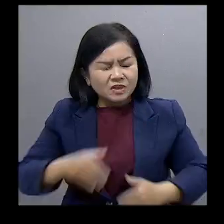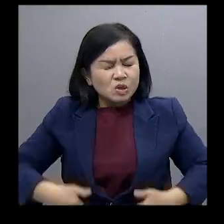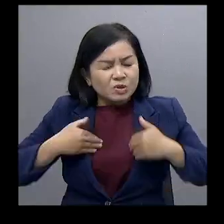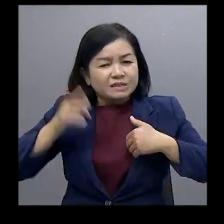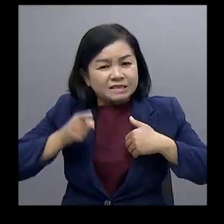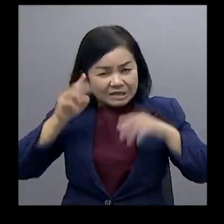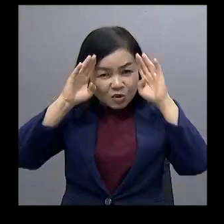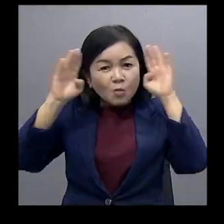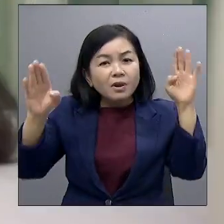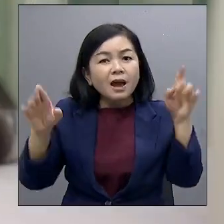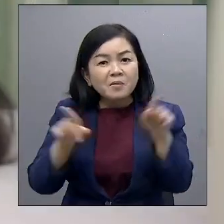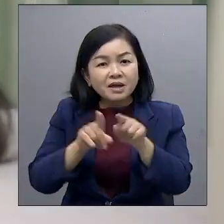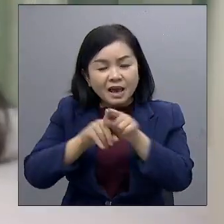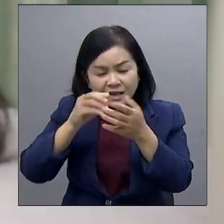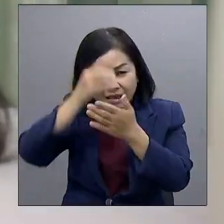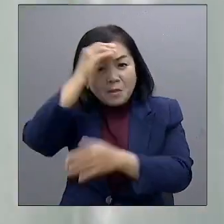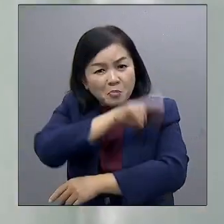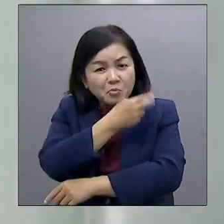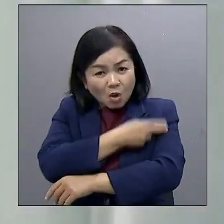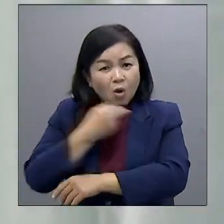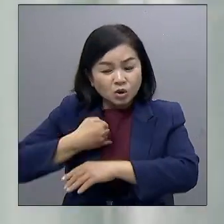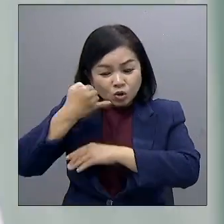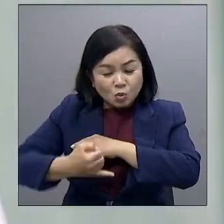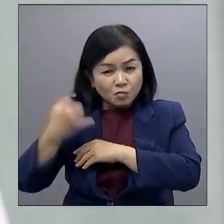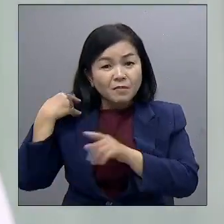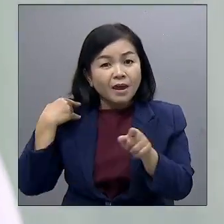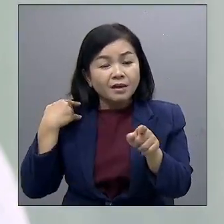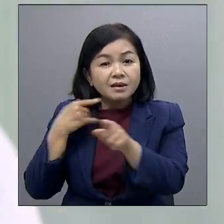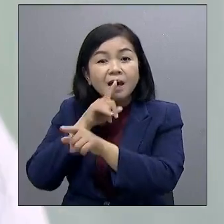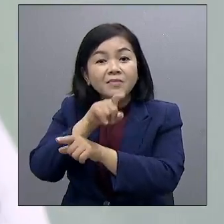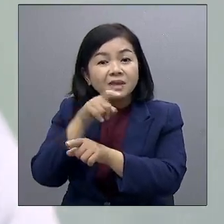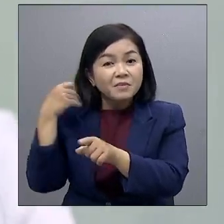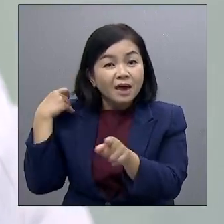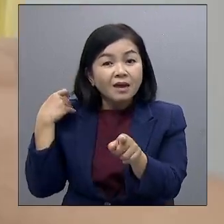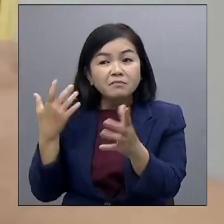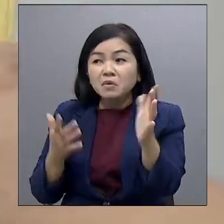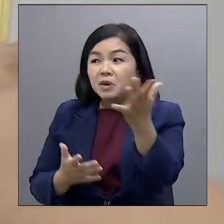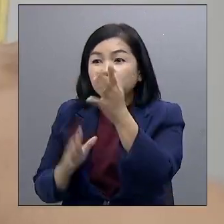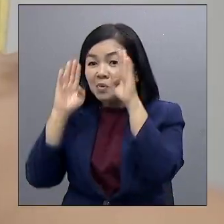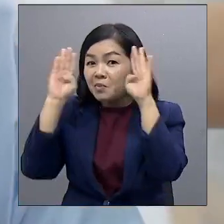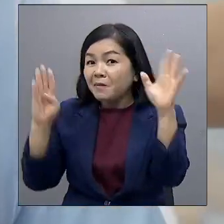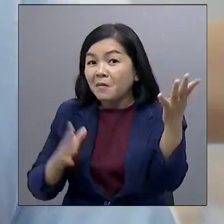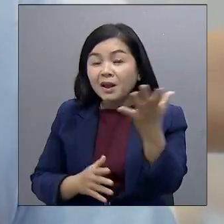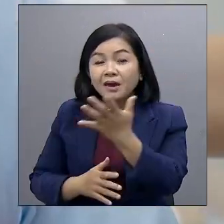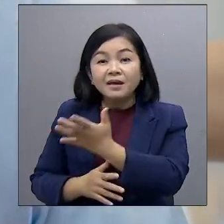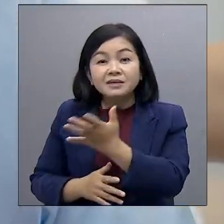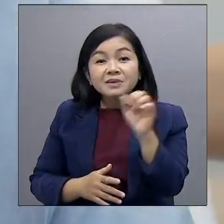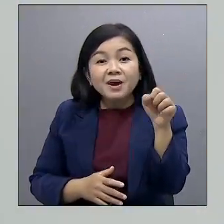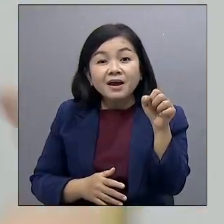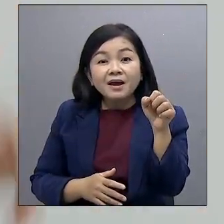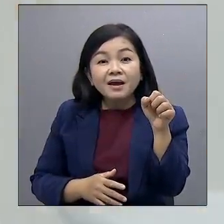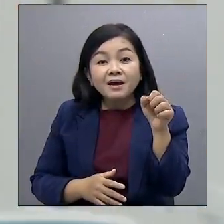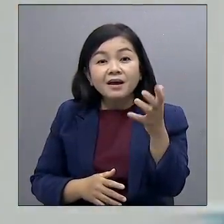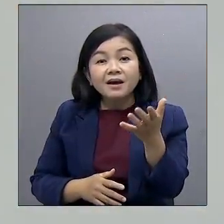มีประสบการณ์แบบว่าเรียนใกล้หมอหรือว่าเป็นคล้ายๆกับหมอมีมั้คะอไม่มีใกล้เลยอ๋อแต่ว่าตอนใกล้